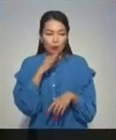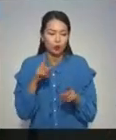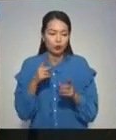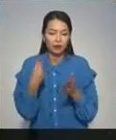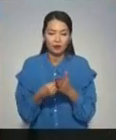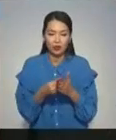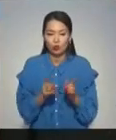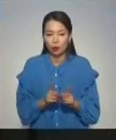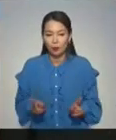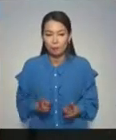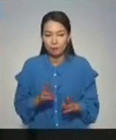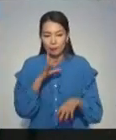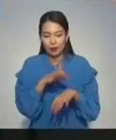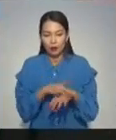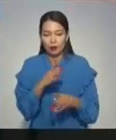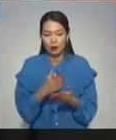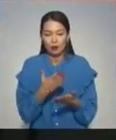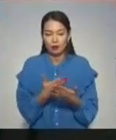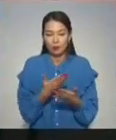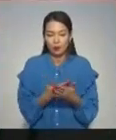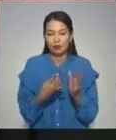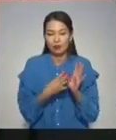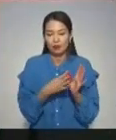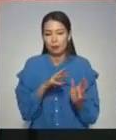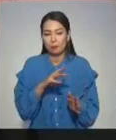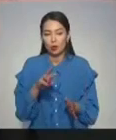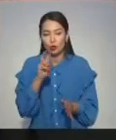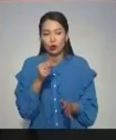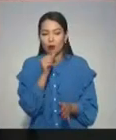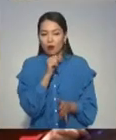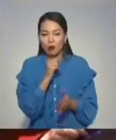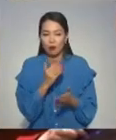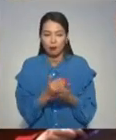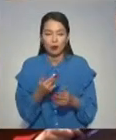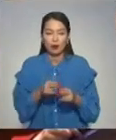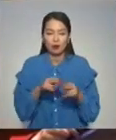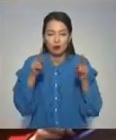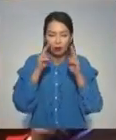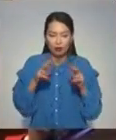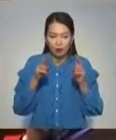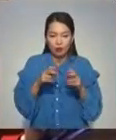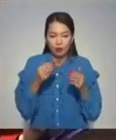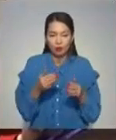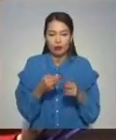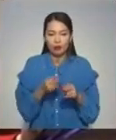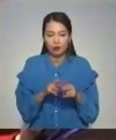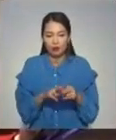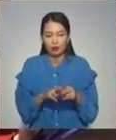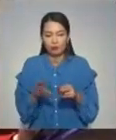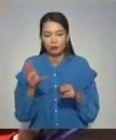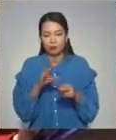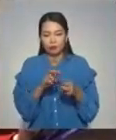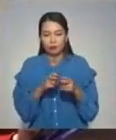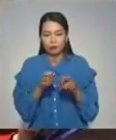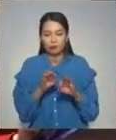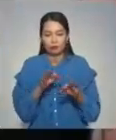финансовых преступлений на общую сумму около 9 миллионов долларов. Чтобы отвлечь расследование от этого, Мердо и убил своих родных,